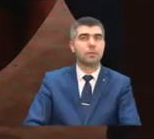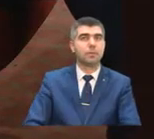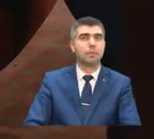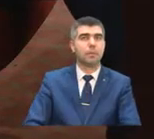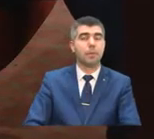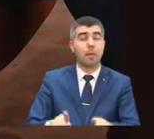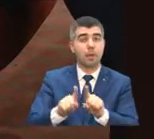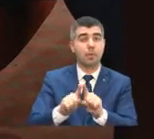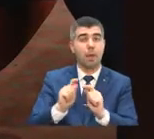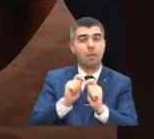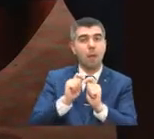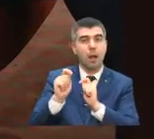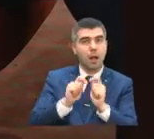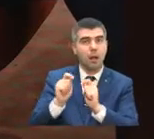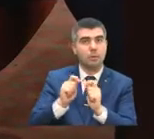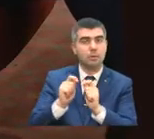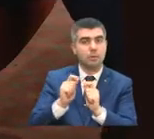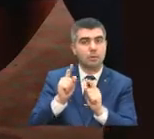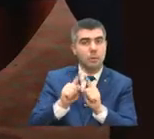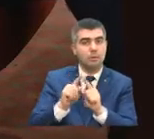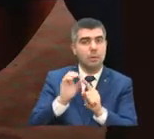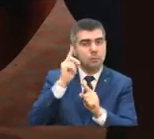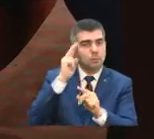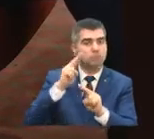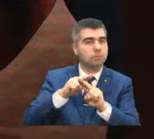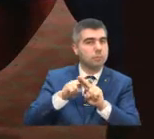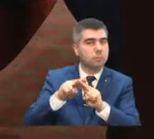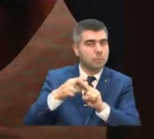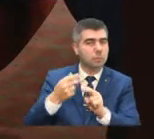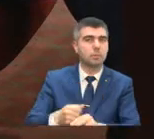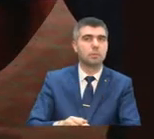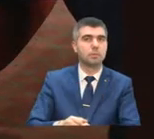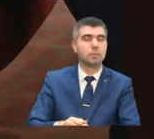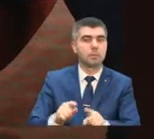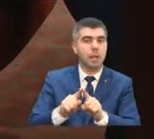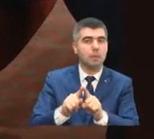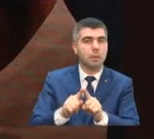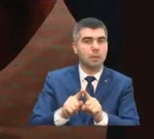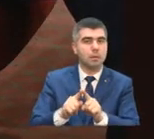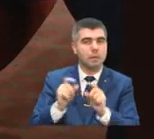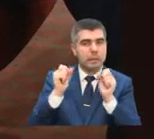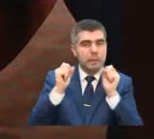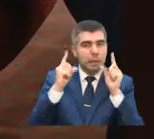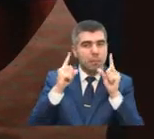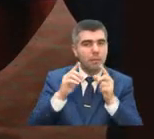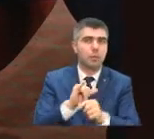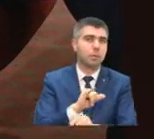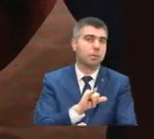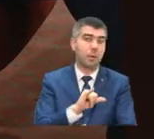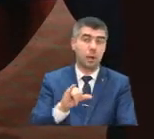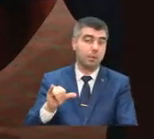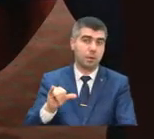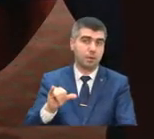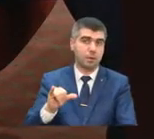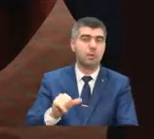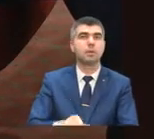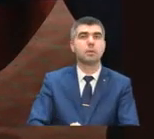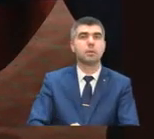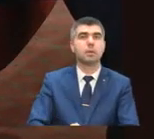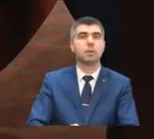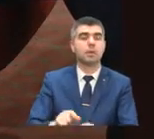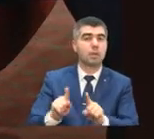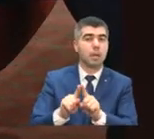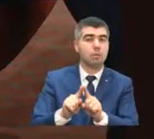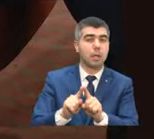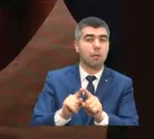خصنا نناقشوا بغزانة ببرودة الدم بدون توجيه تهم